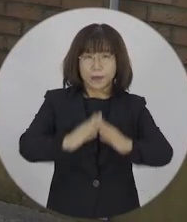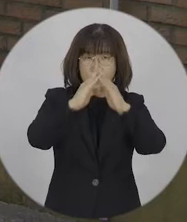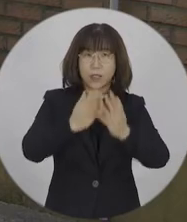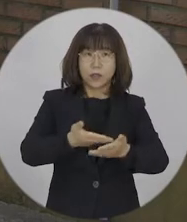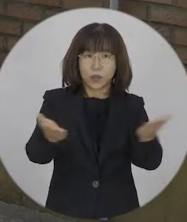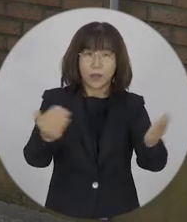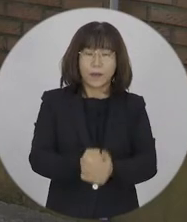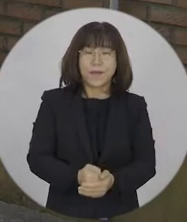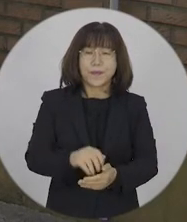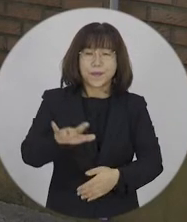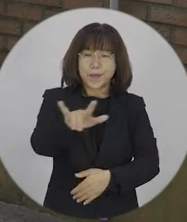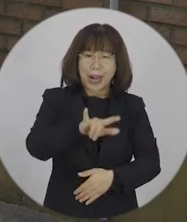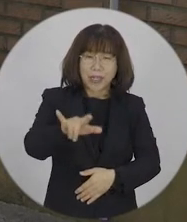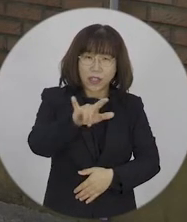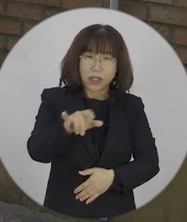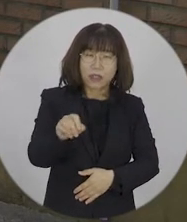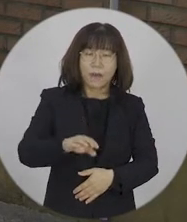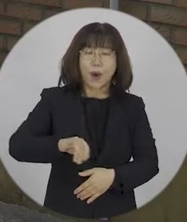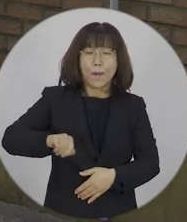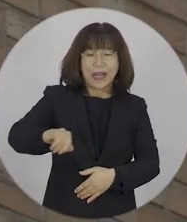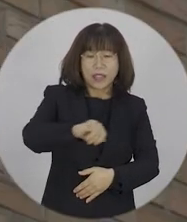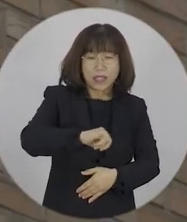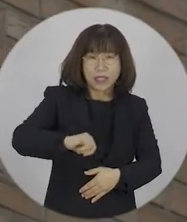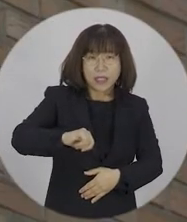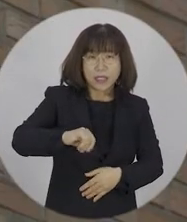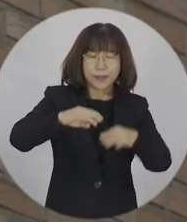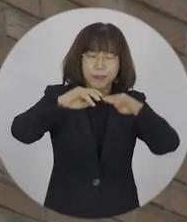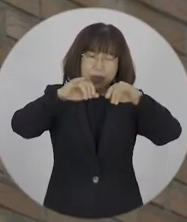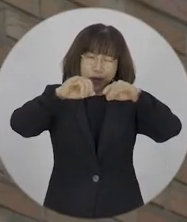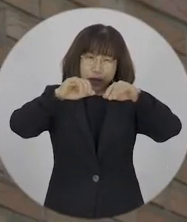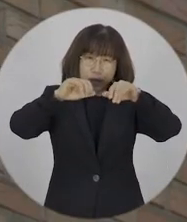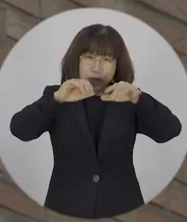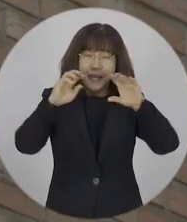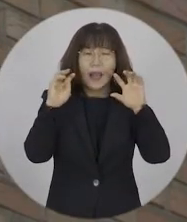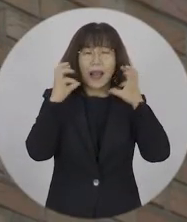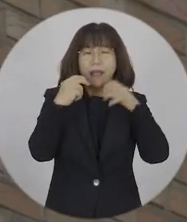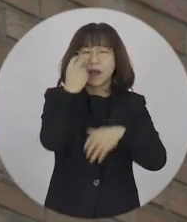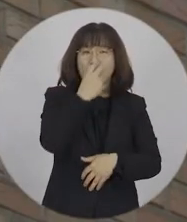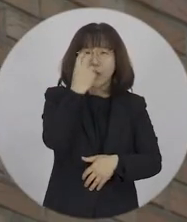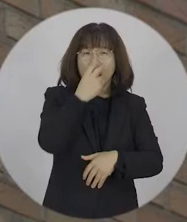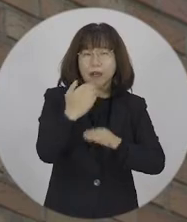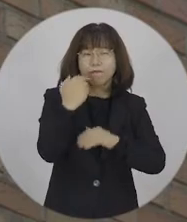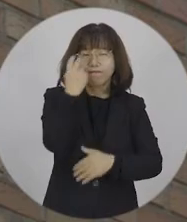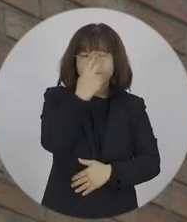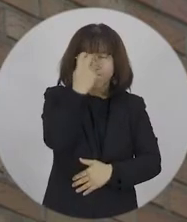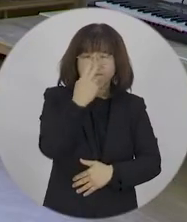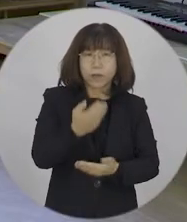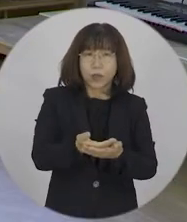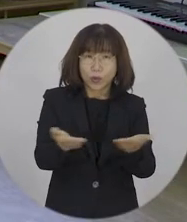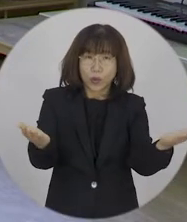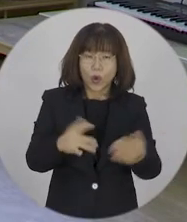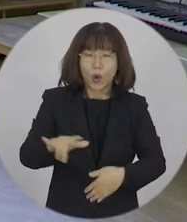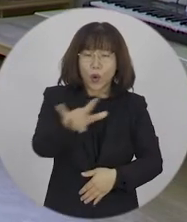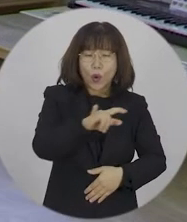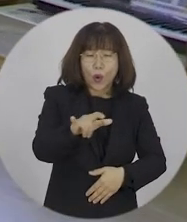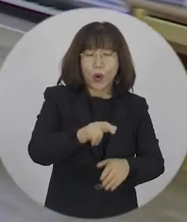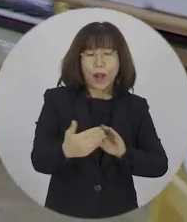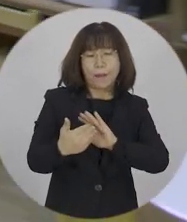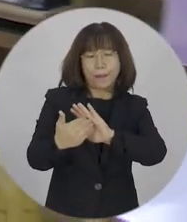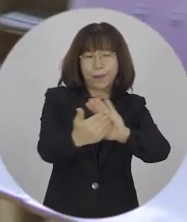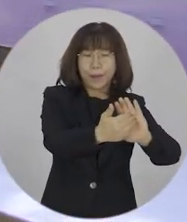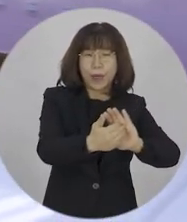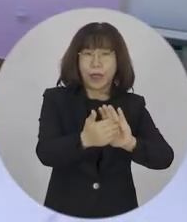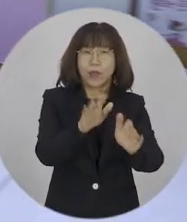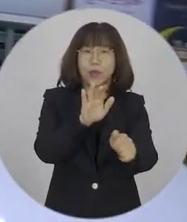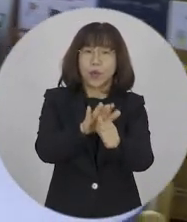설치는 바이러스와 미세먼지 등 유해 환경으로부터 아이들의 건강을 지키고 코론 알구 확산 방지에도 도움을